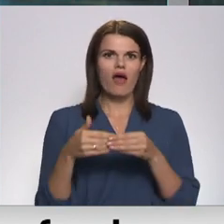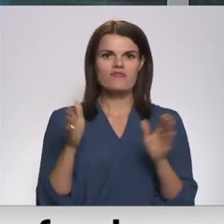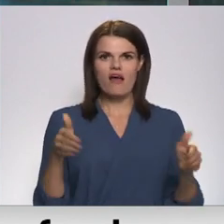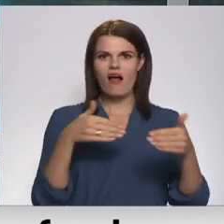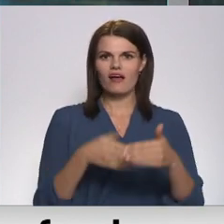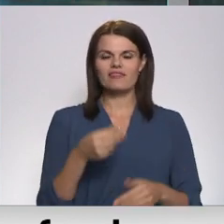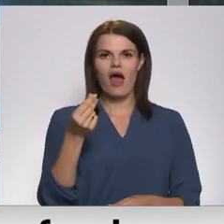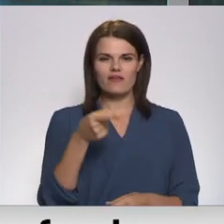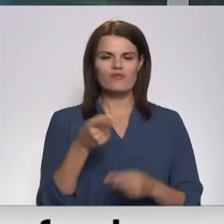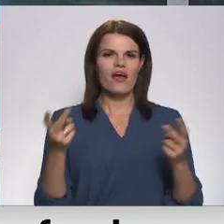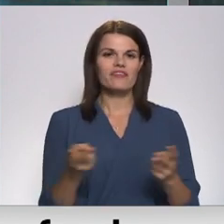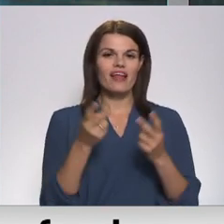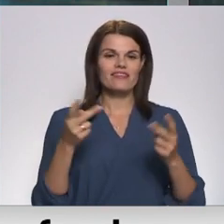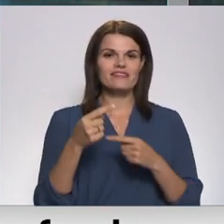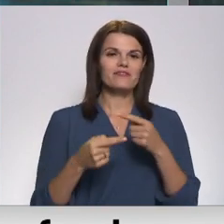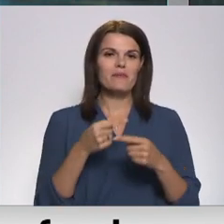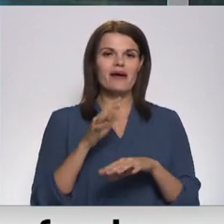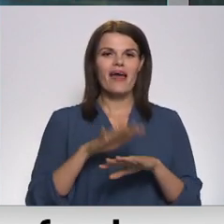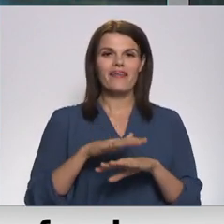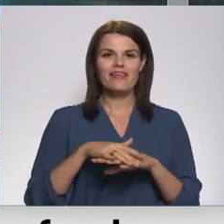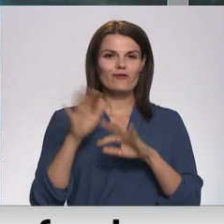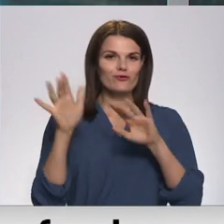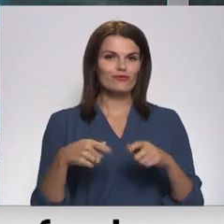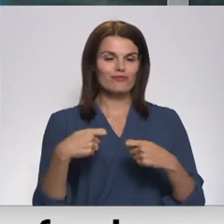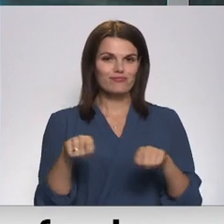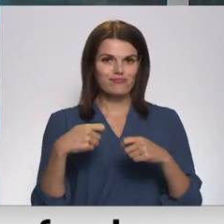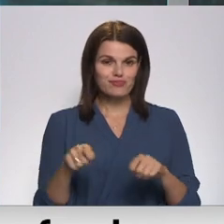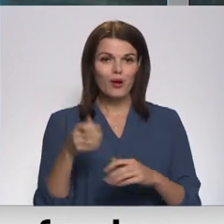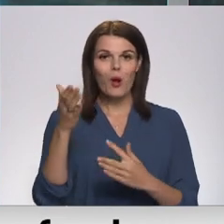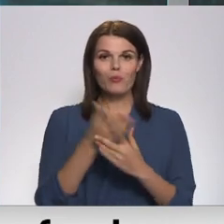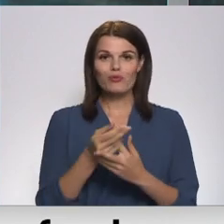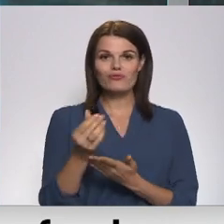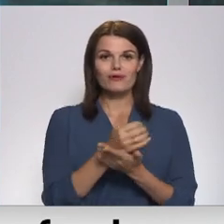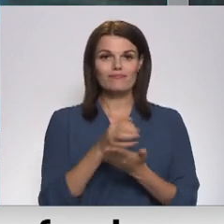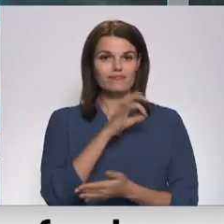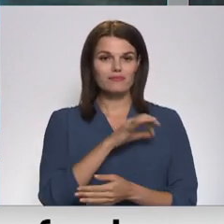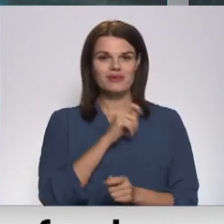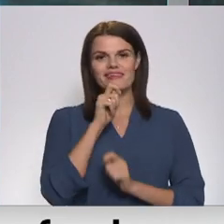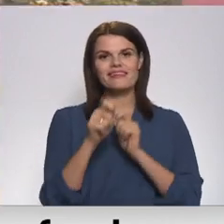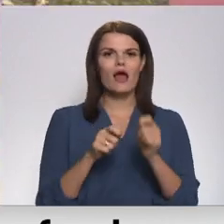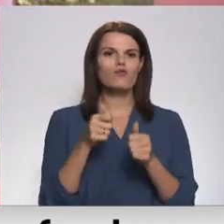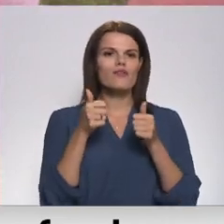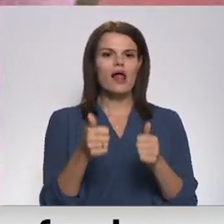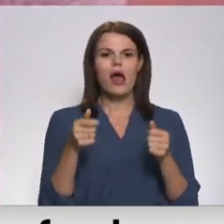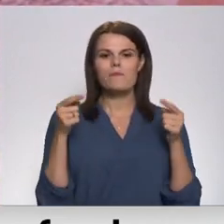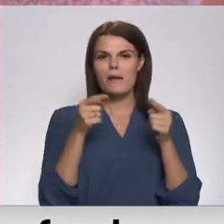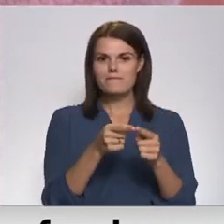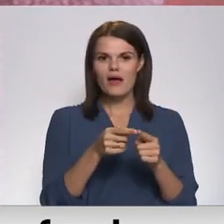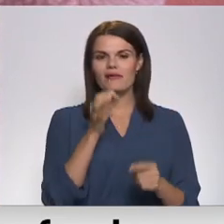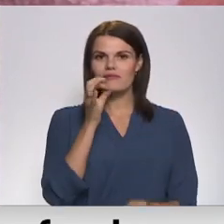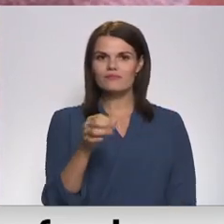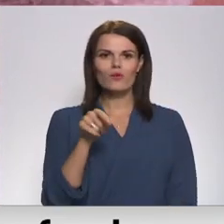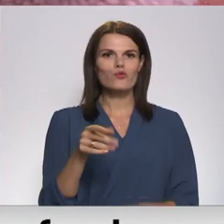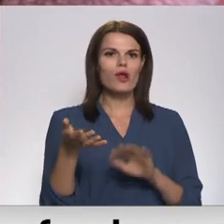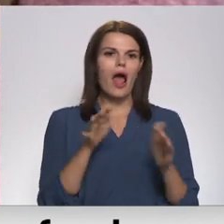tradīcija pusi no Miķeļdienas tirdziņa ienākumiem ziedot labam mērķim. Par to Aikīns. Tur ir apmēram